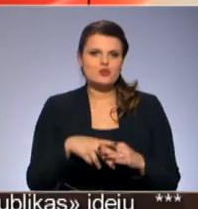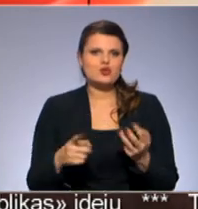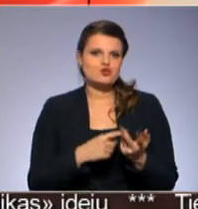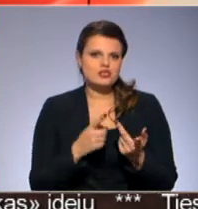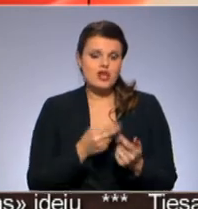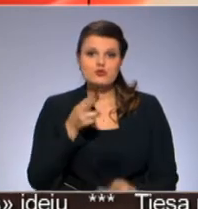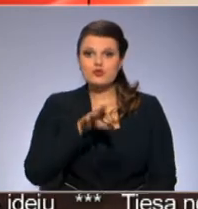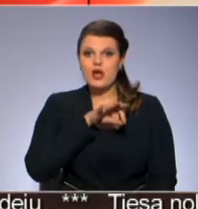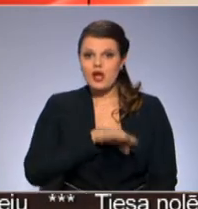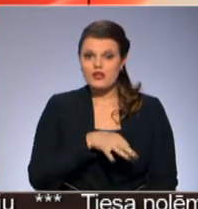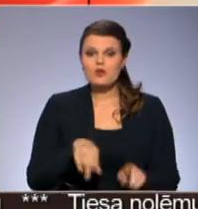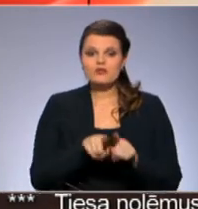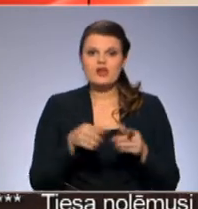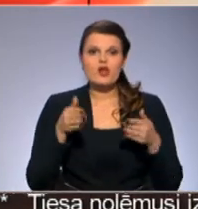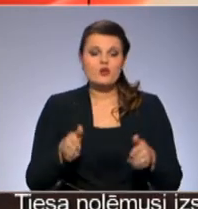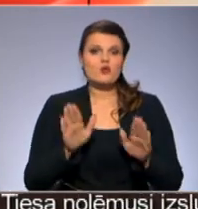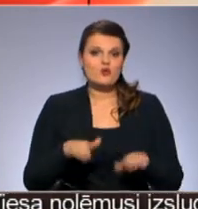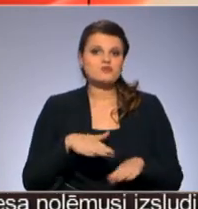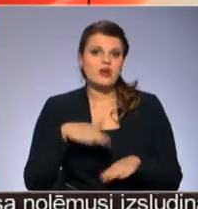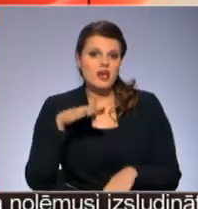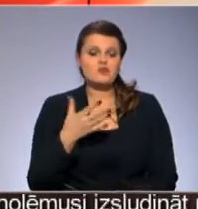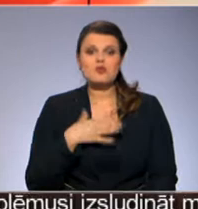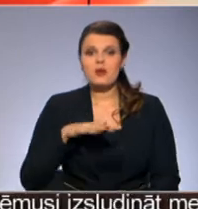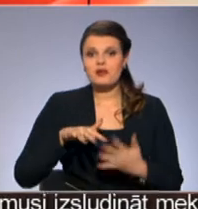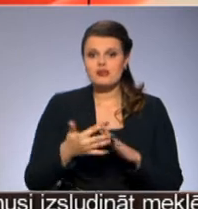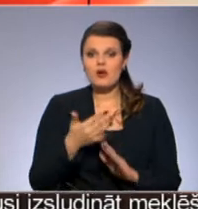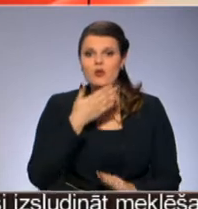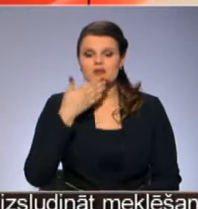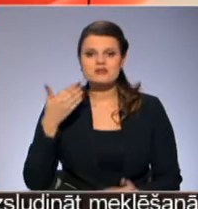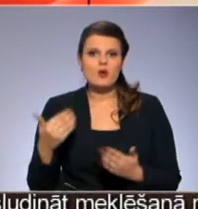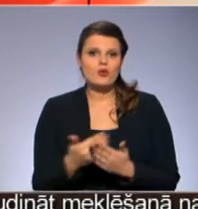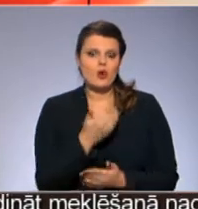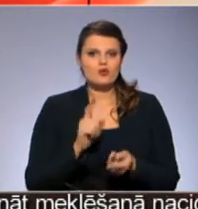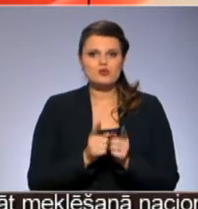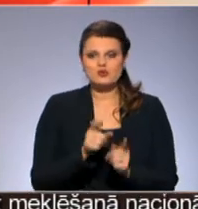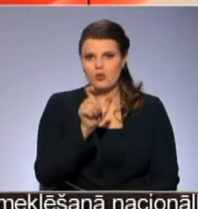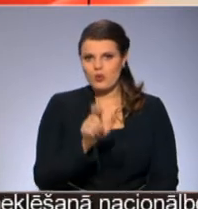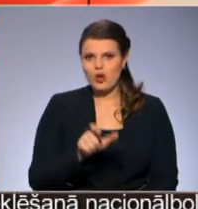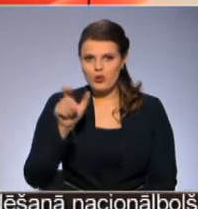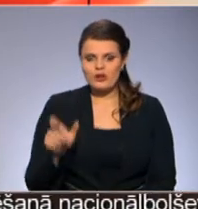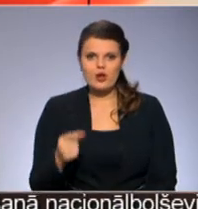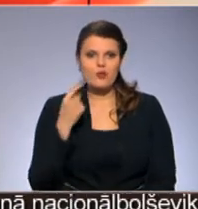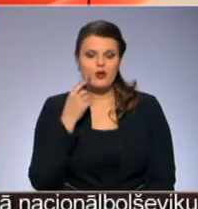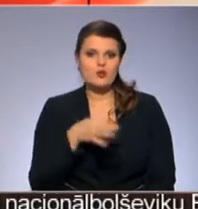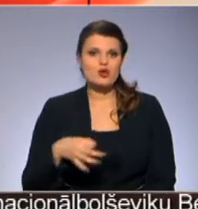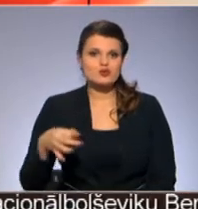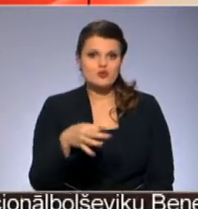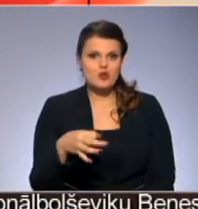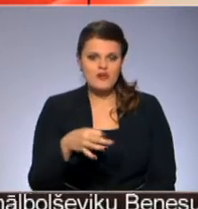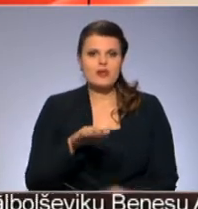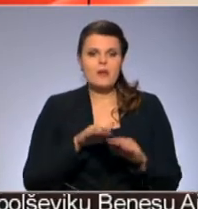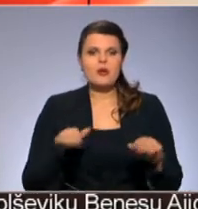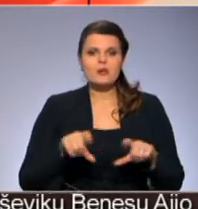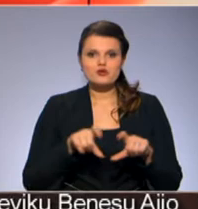Nepietiekamais slodžu skaits un atalgojums arī kļūst par iemeslu, kāpēc laukos nav jauno skolotāju. Manodas novada